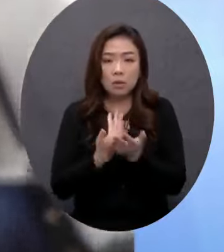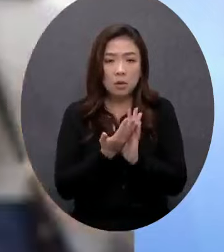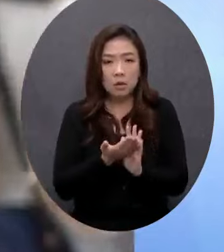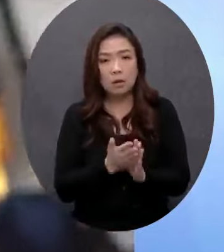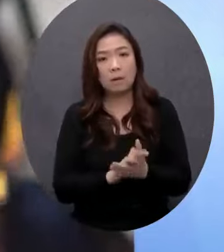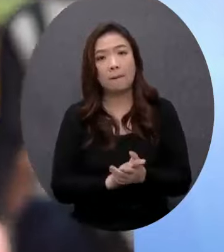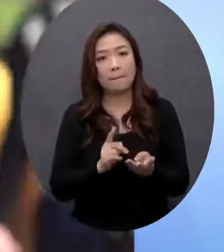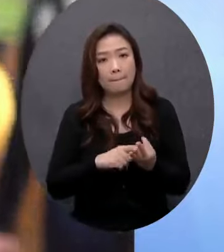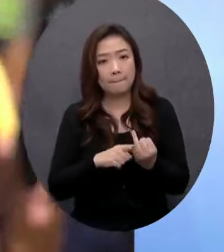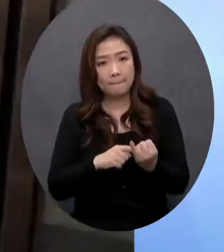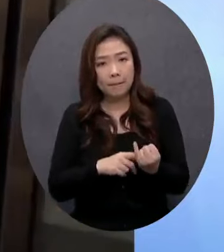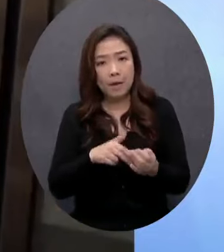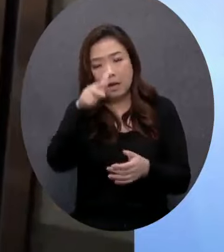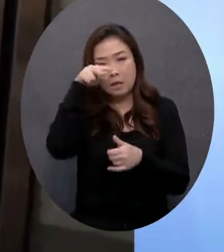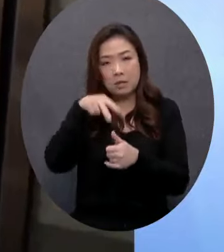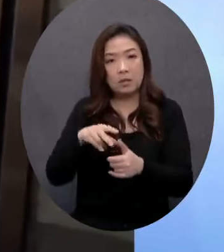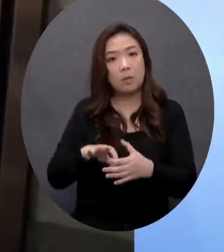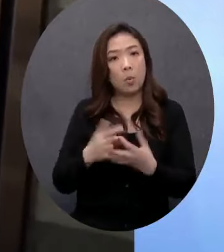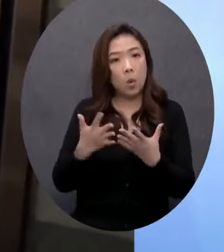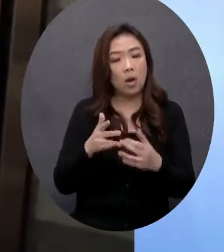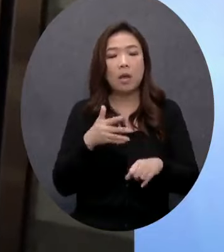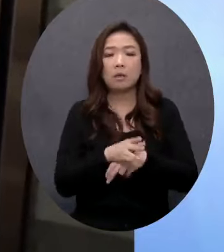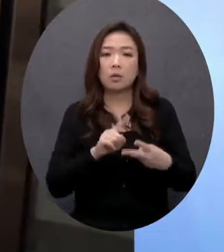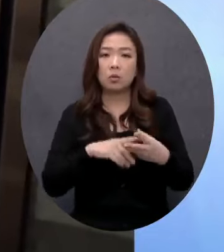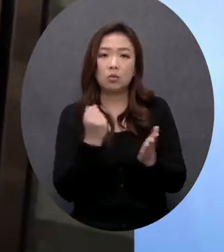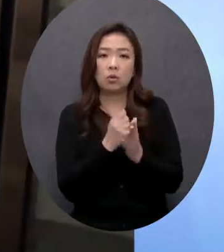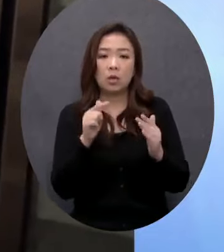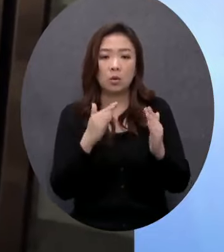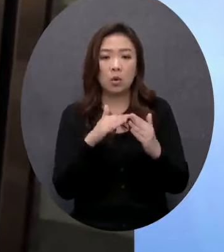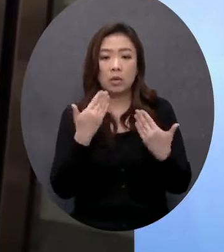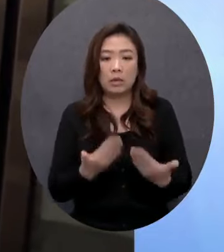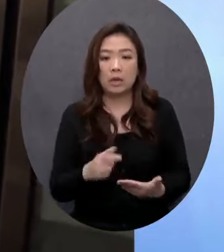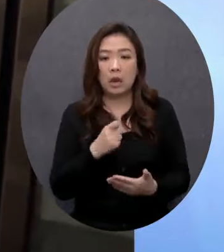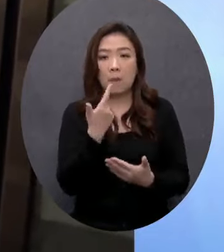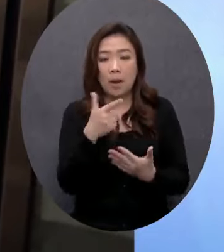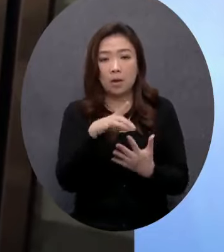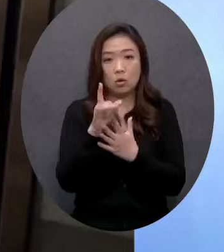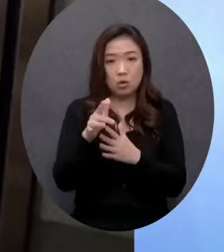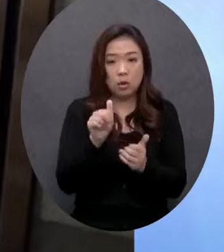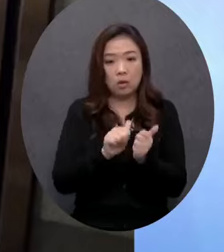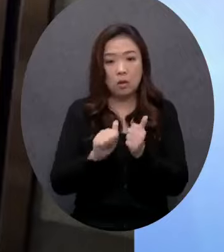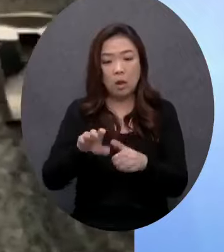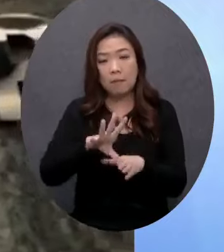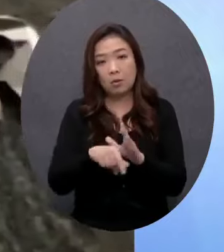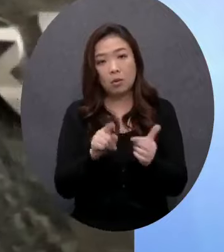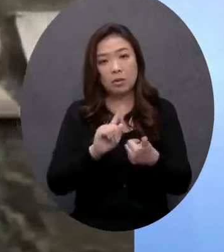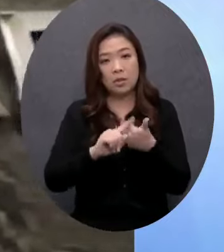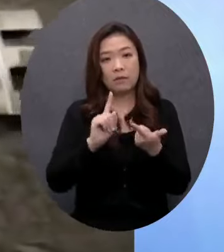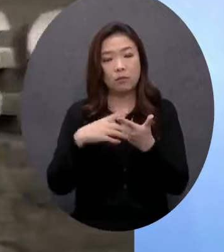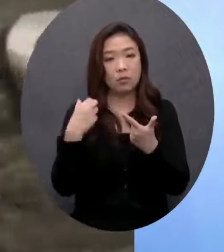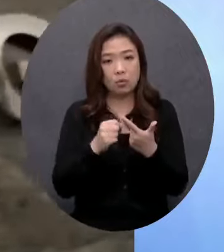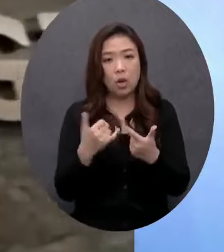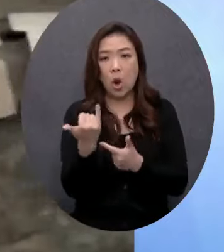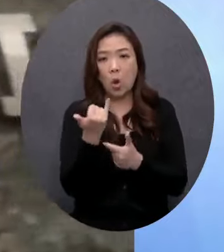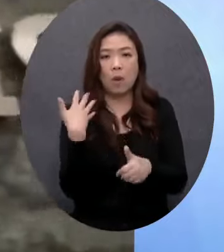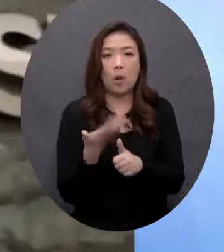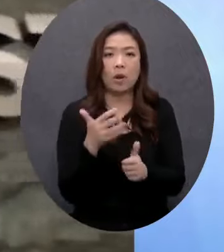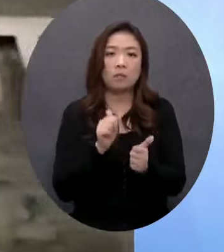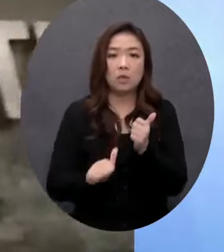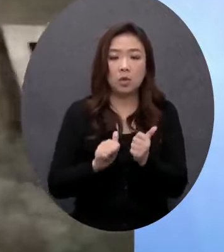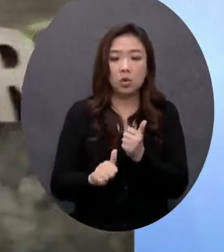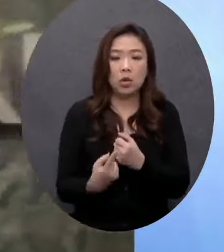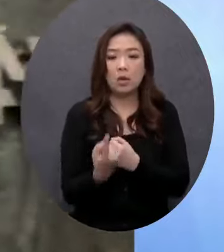是不牵涉政治的。 社工注册局目前有八名选任成员，包括正副主席、六名委任成员和一